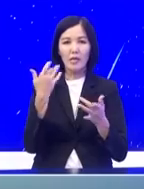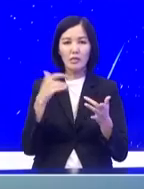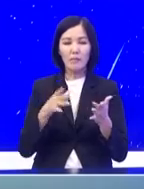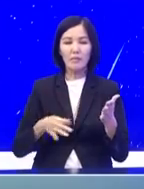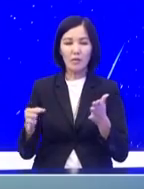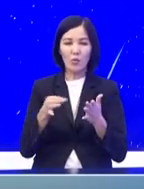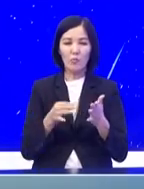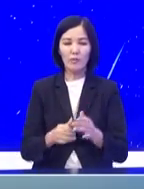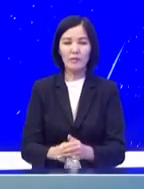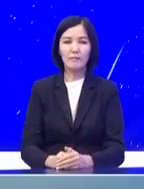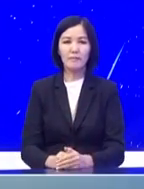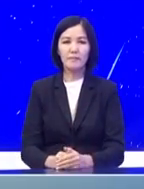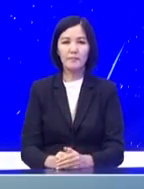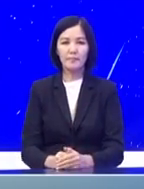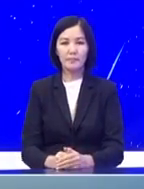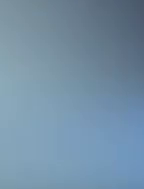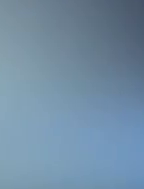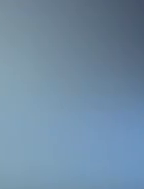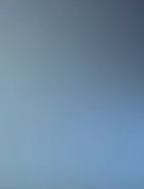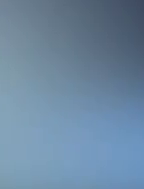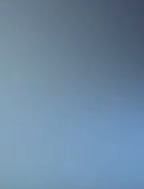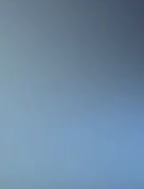полиции Жамбылской области.